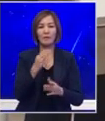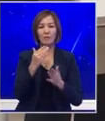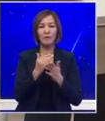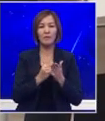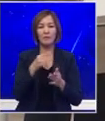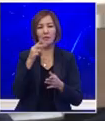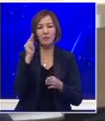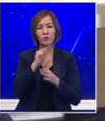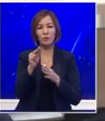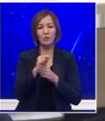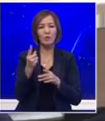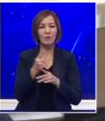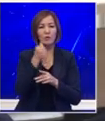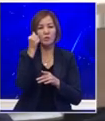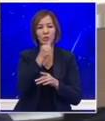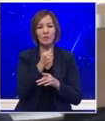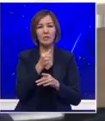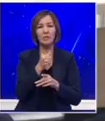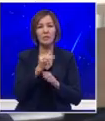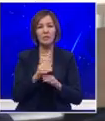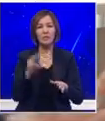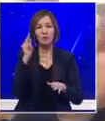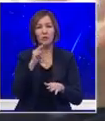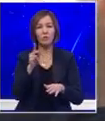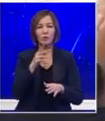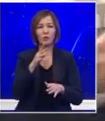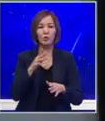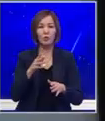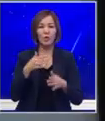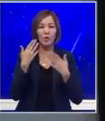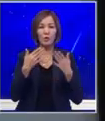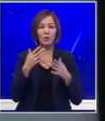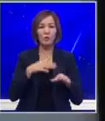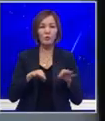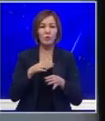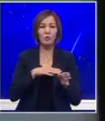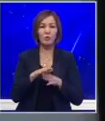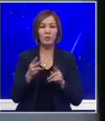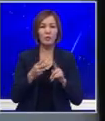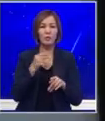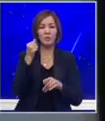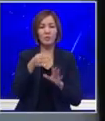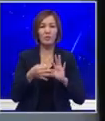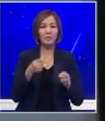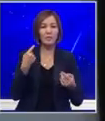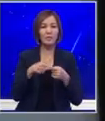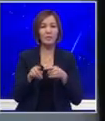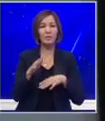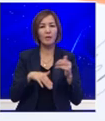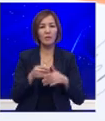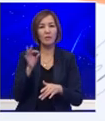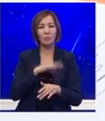тілін меңгереді. Бірінші жылы балалар теорияны оқиды, жеңіл жобаларды орындайды, ал екінші жылы нақты технологияларды тәжірибе жүзінде меңгеретін